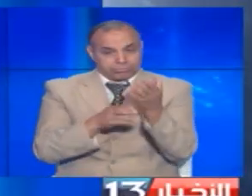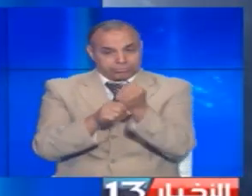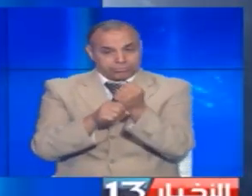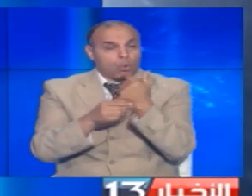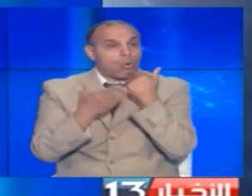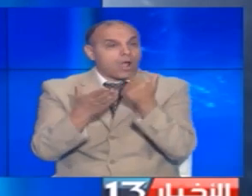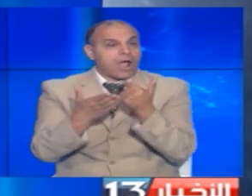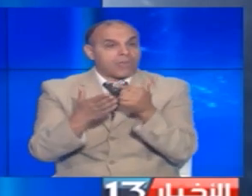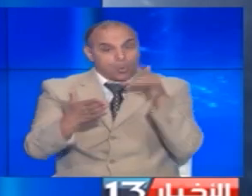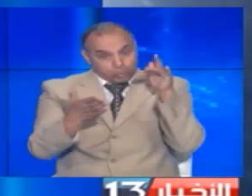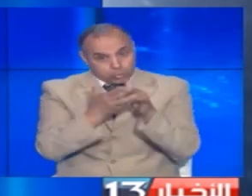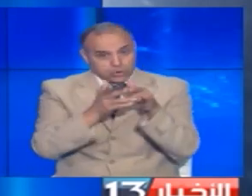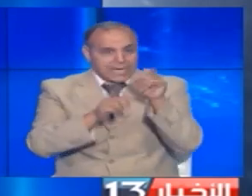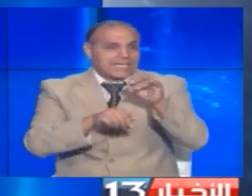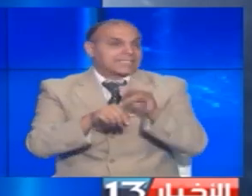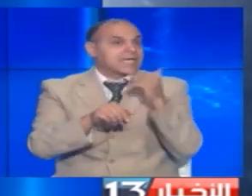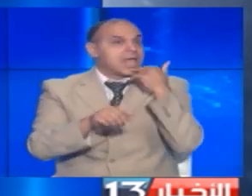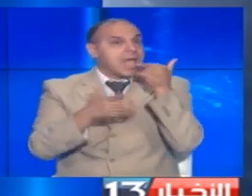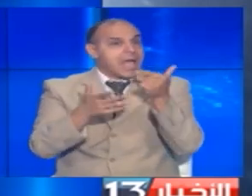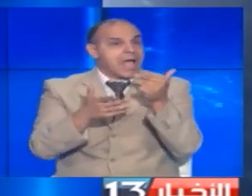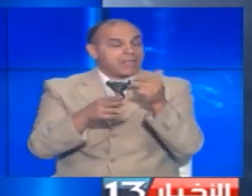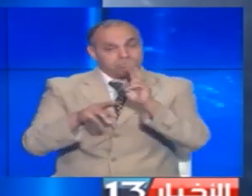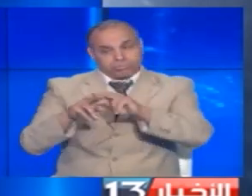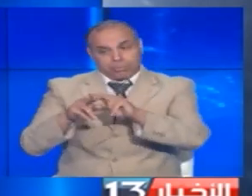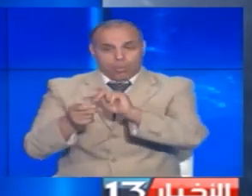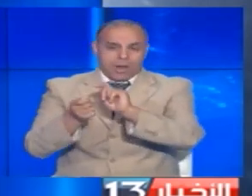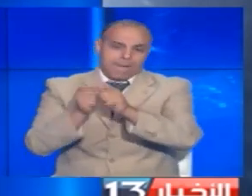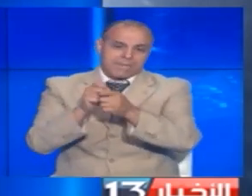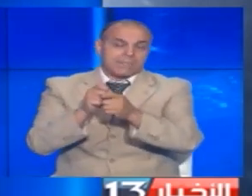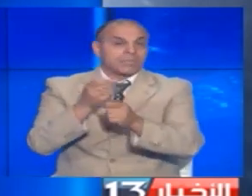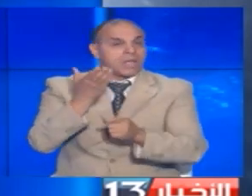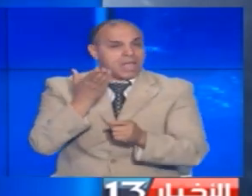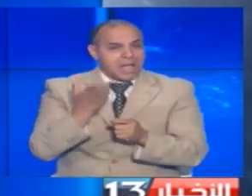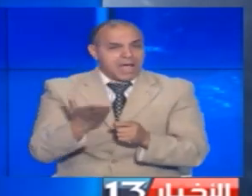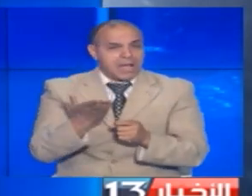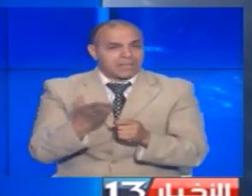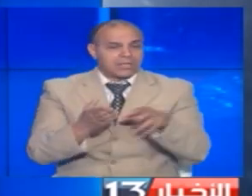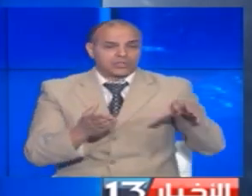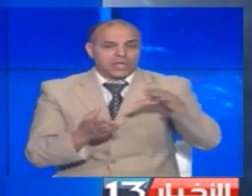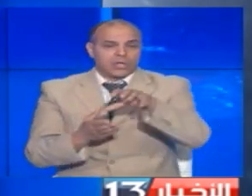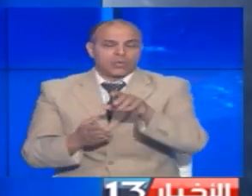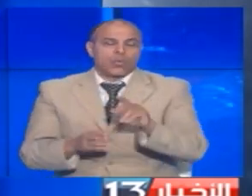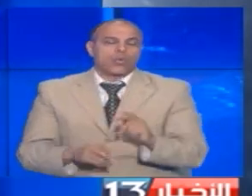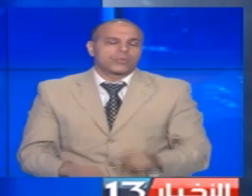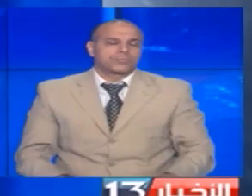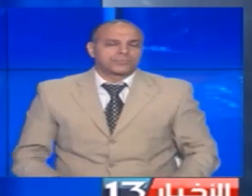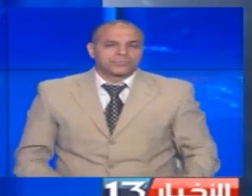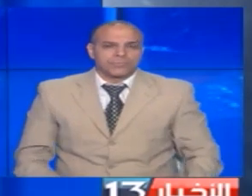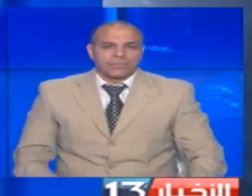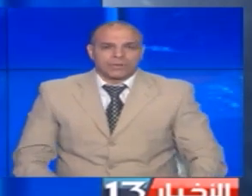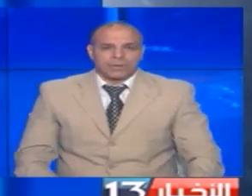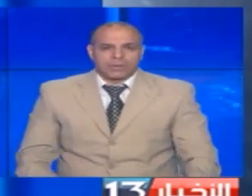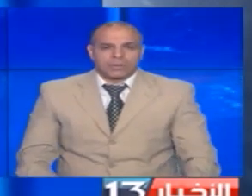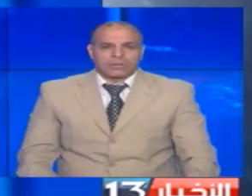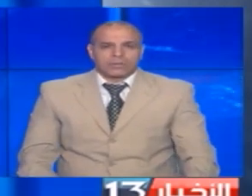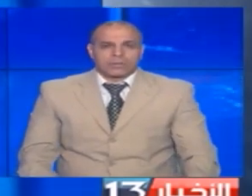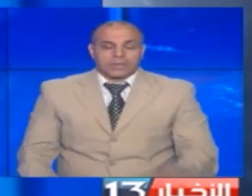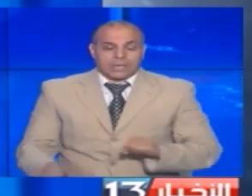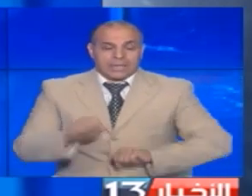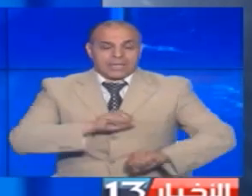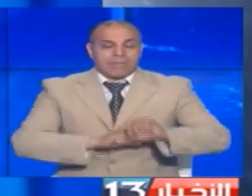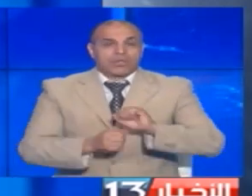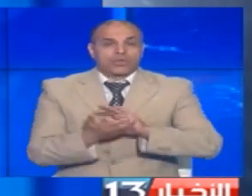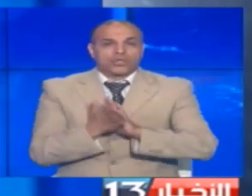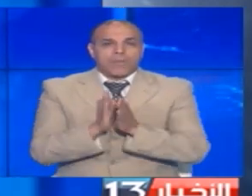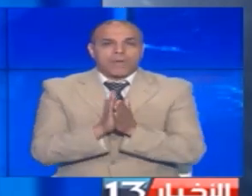حالات انتهاك حقوق الانسان لتسويتها او احالتها على الجهات المعنيه نظمت